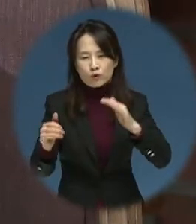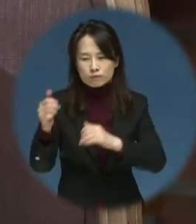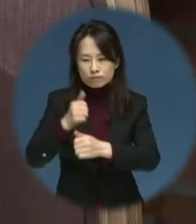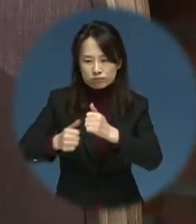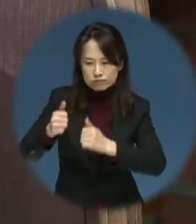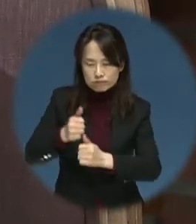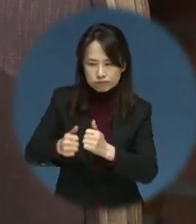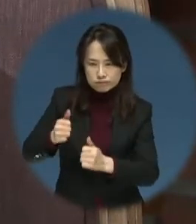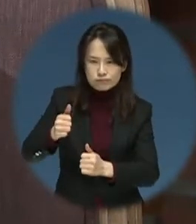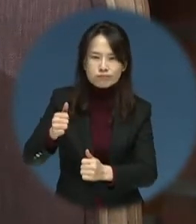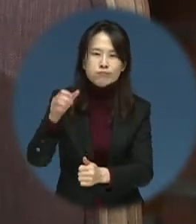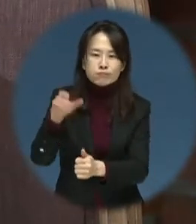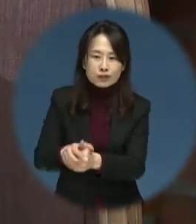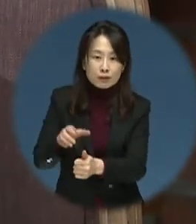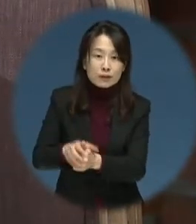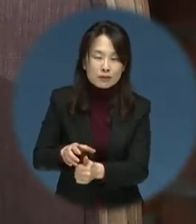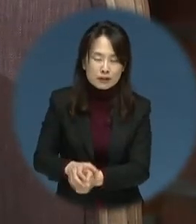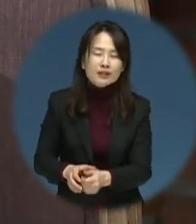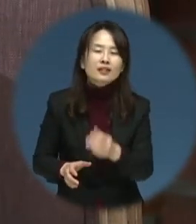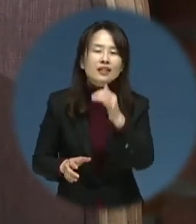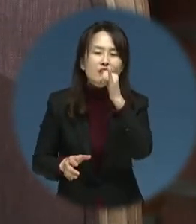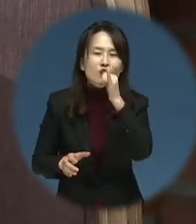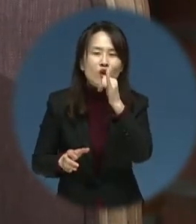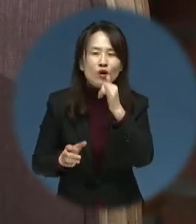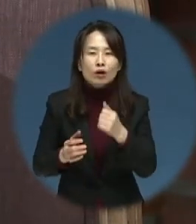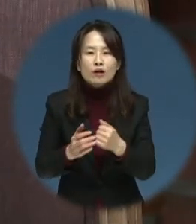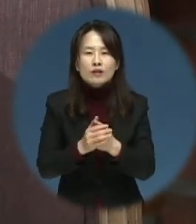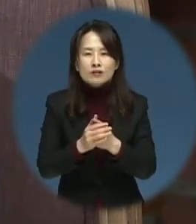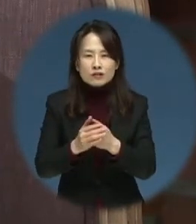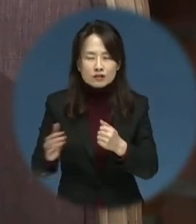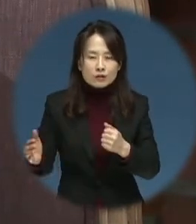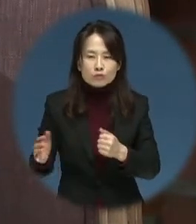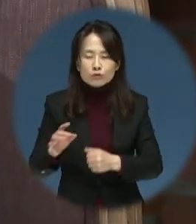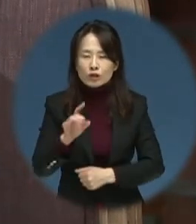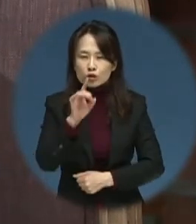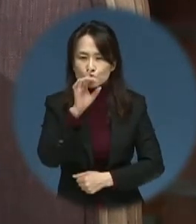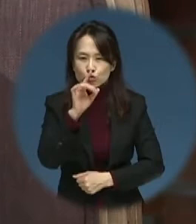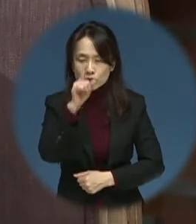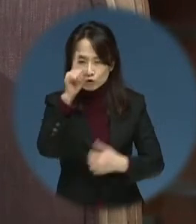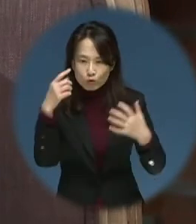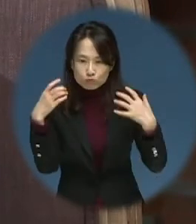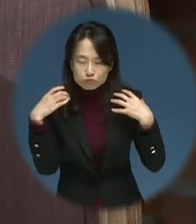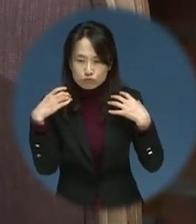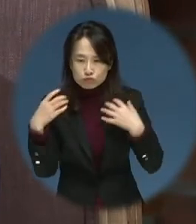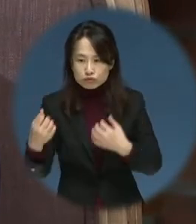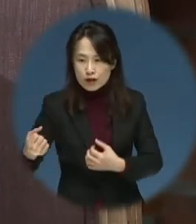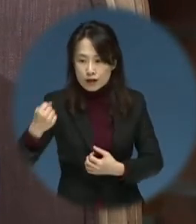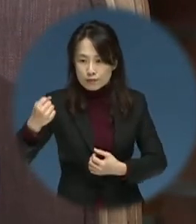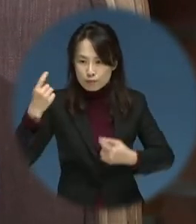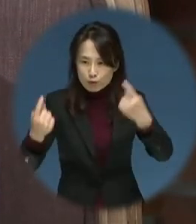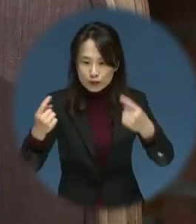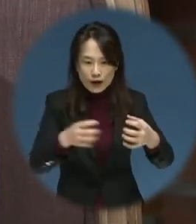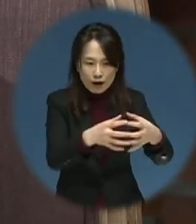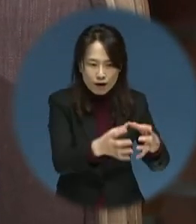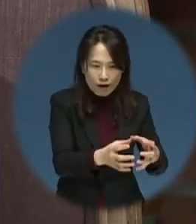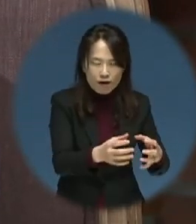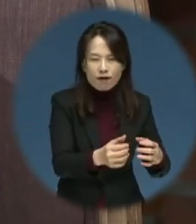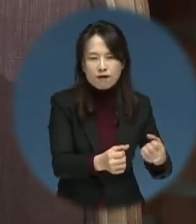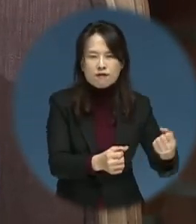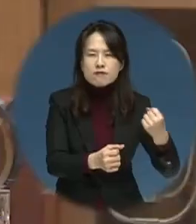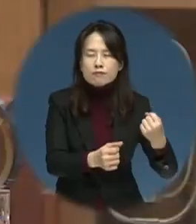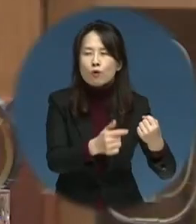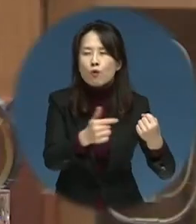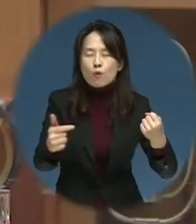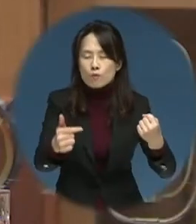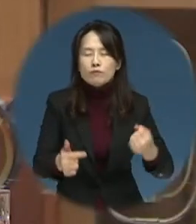권력을 분점하는 그런 전통이 있기 때문에 어떤 중앙정부의 군입보다는 이제 부족에 의존하는 성향이 아주 강합니다.